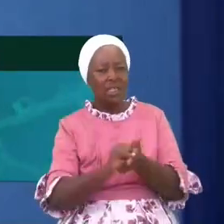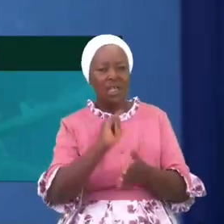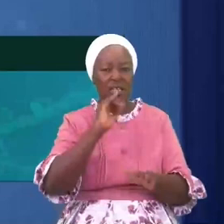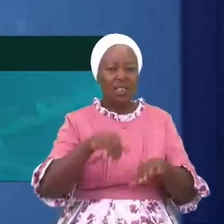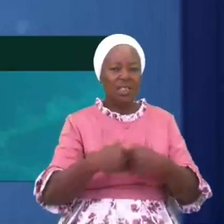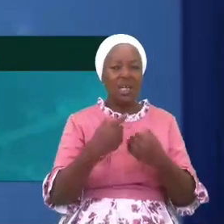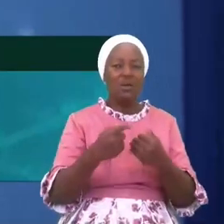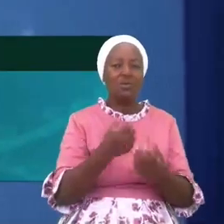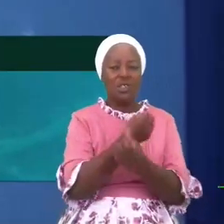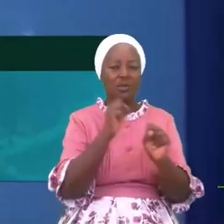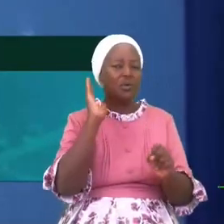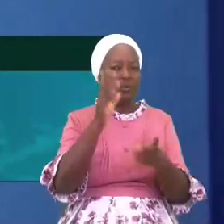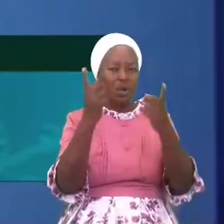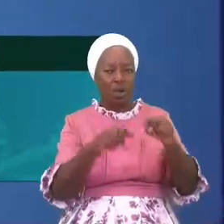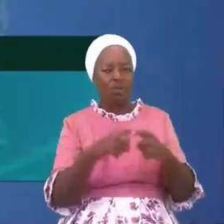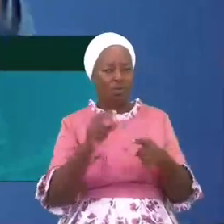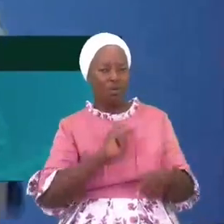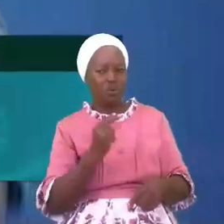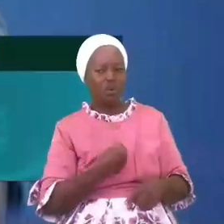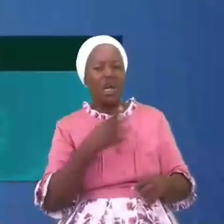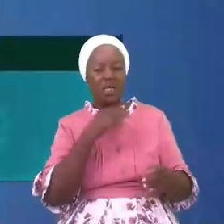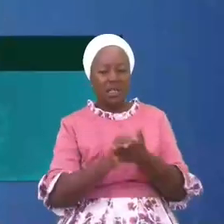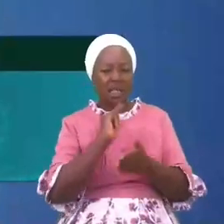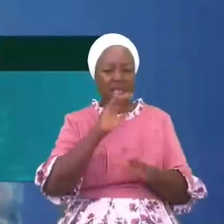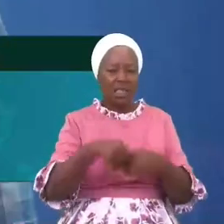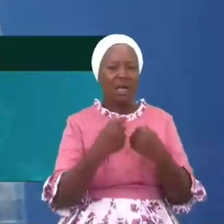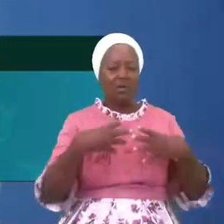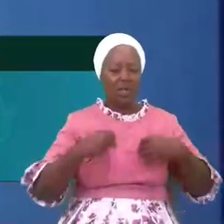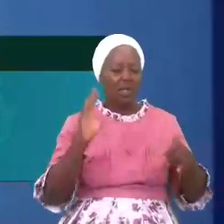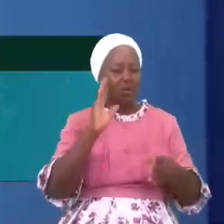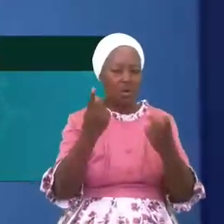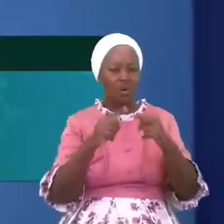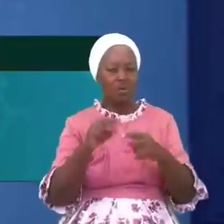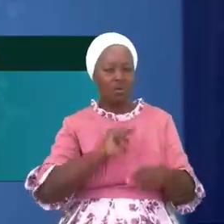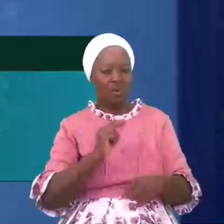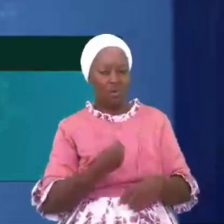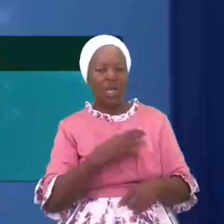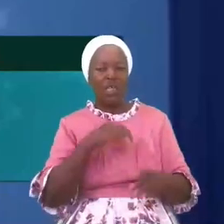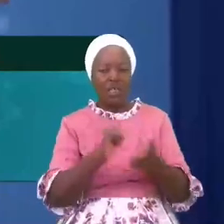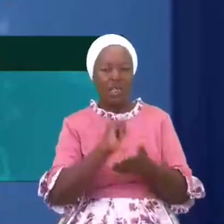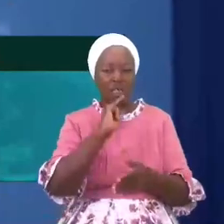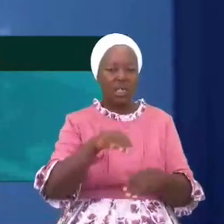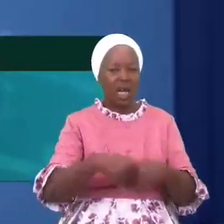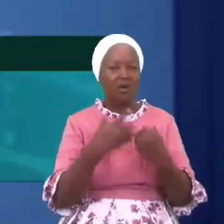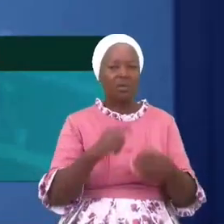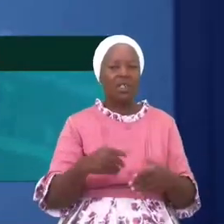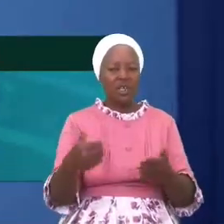cette manière que la rédemption nous parviendra, c'est de cette manière que la guérison nous parviendra, c'est de cette manière que la nouvelle